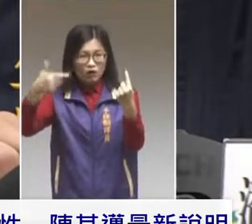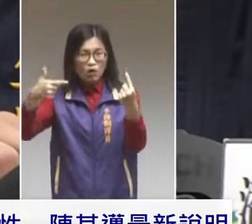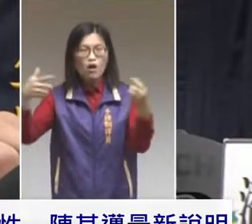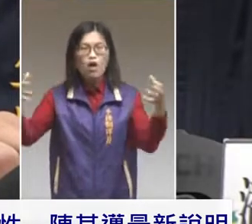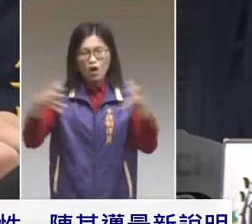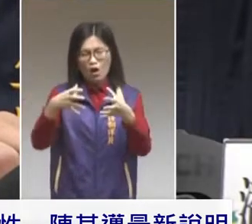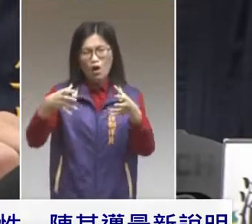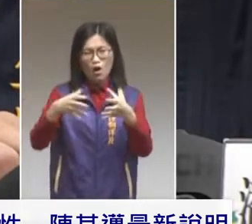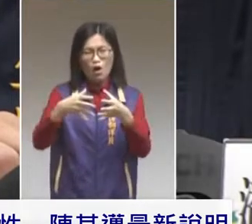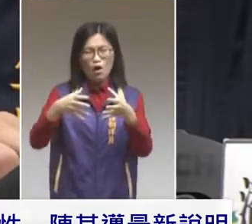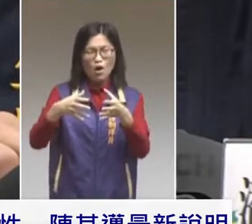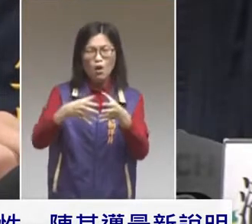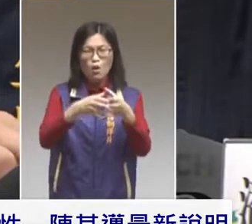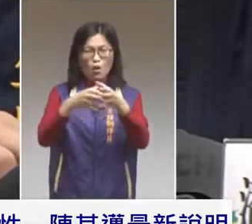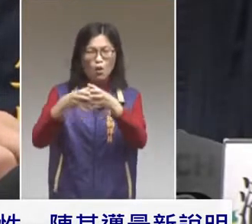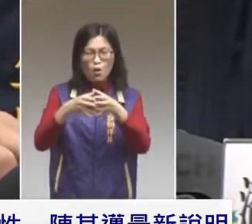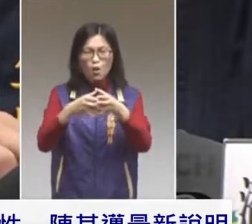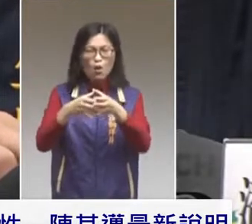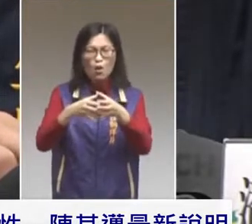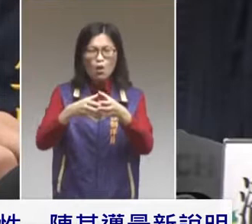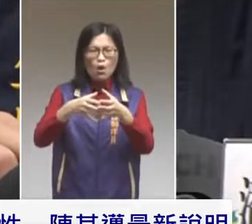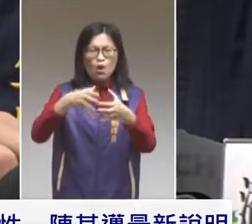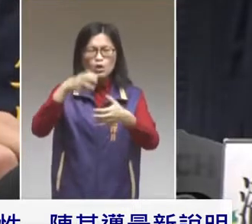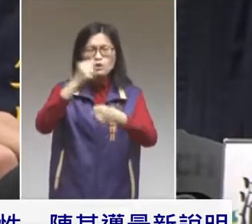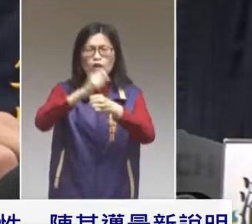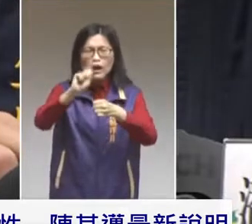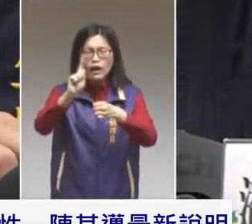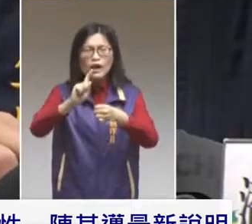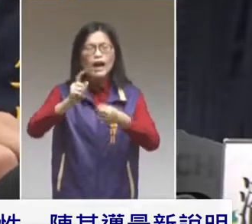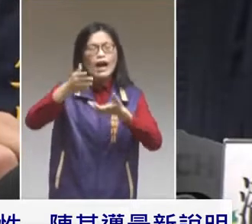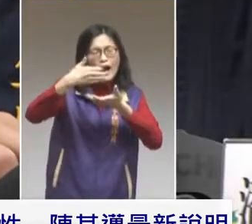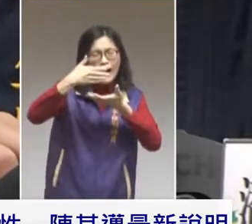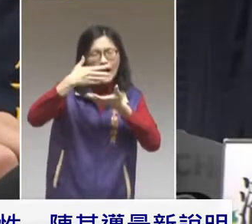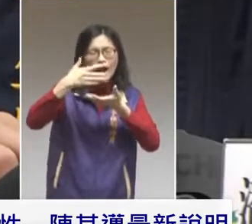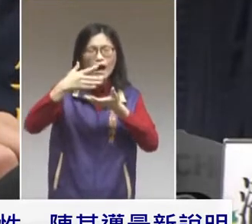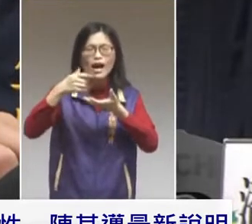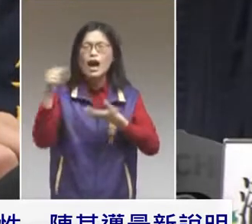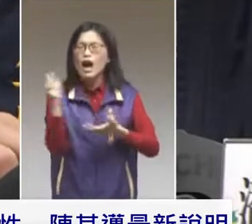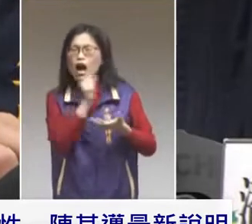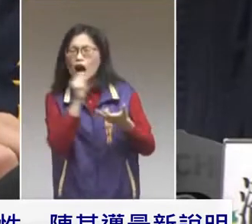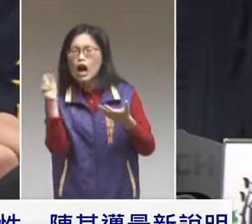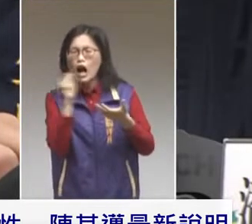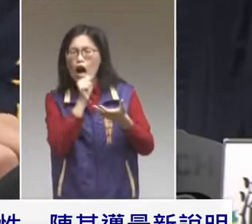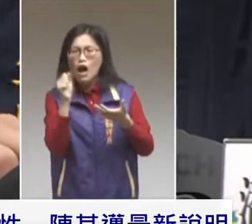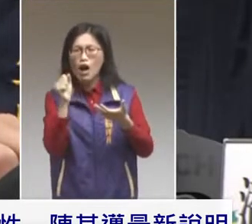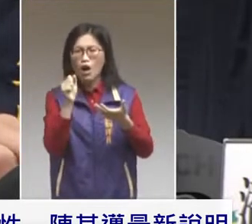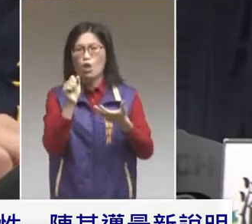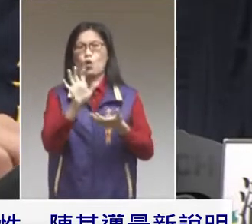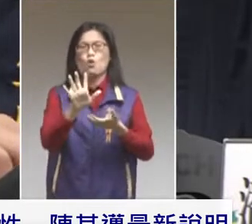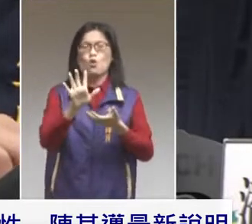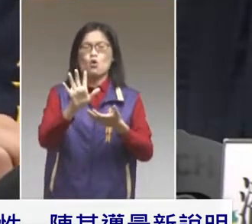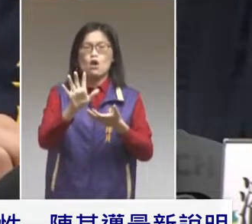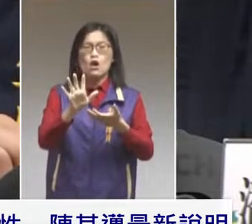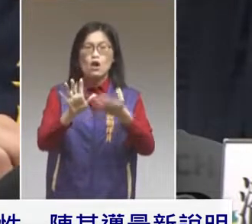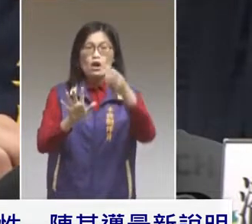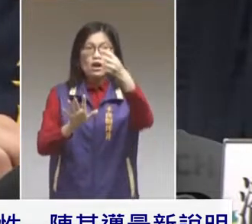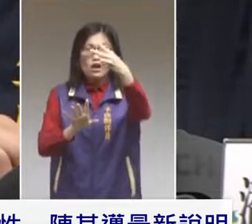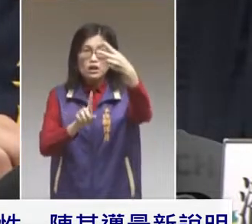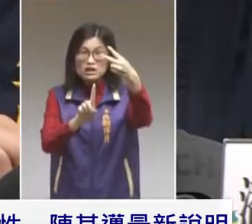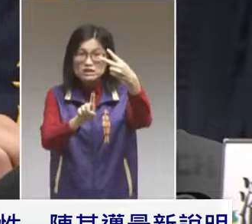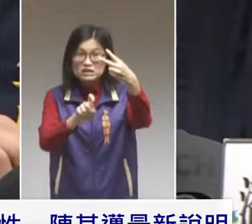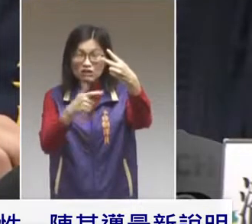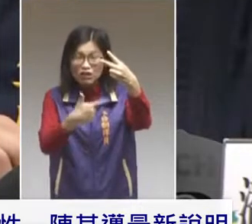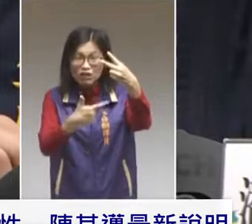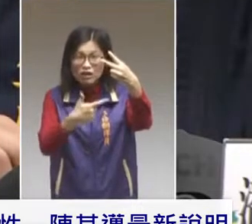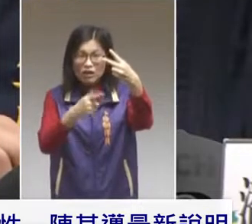与19816这边进行聚会，那这个聚会的内容包含吃饭，也包含部分的 KTV